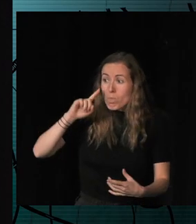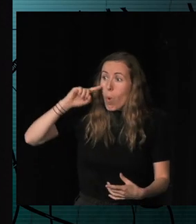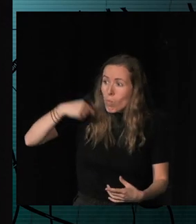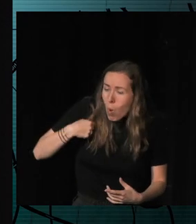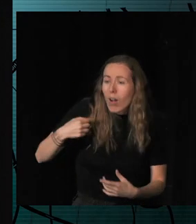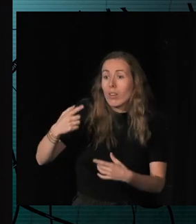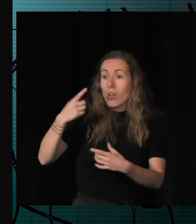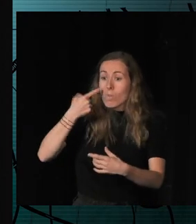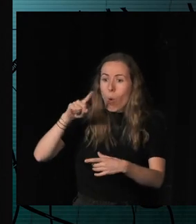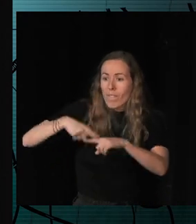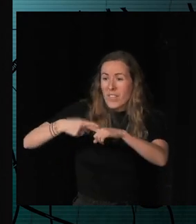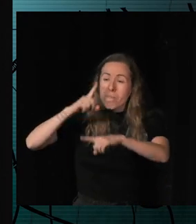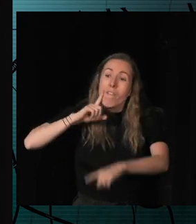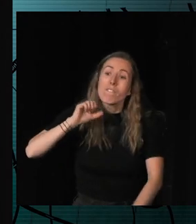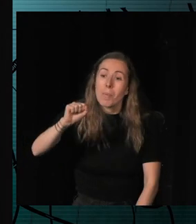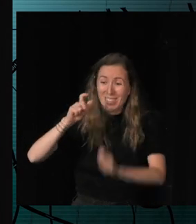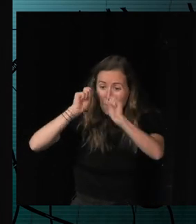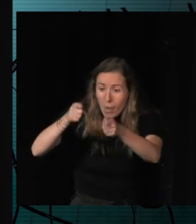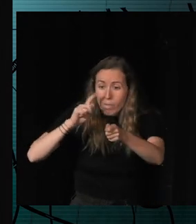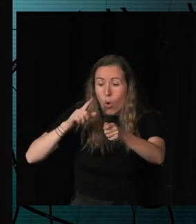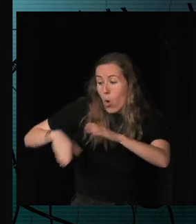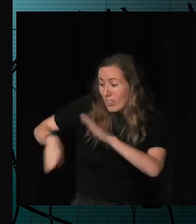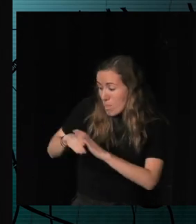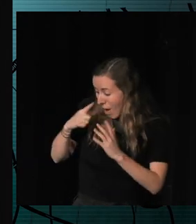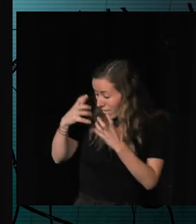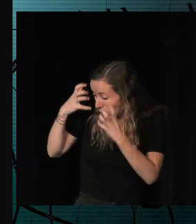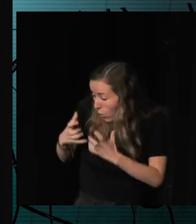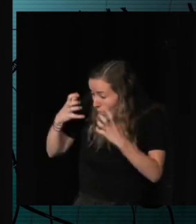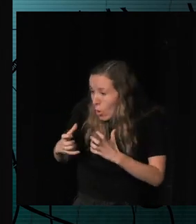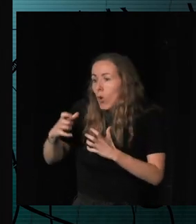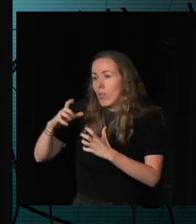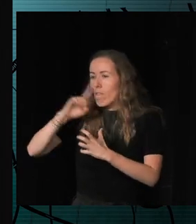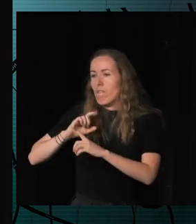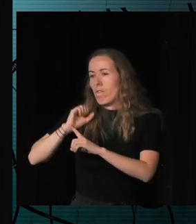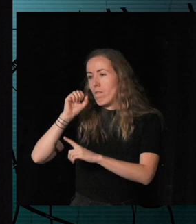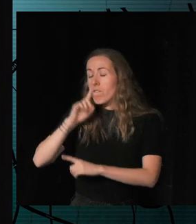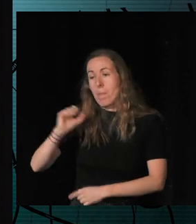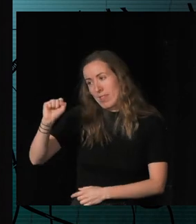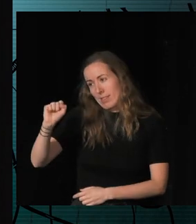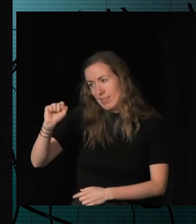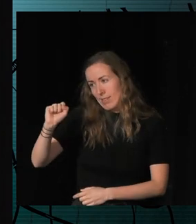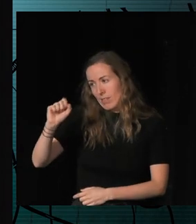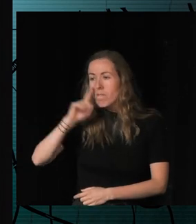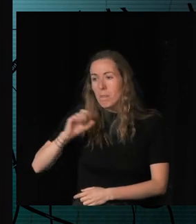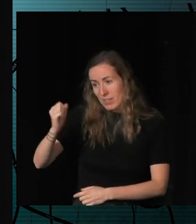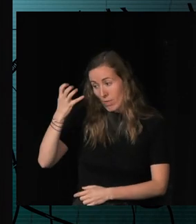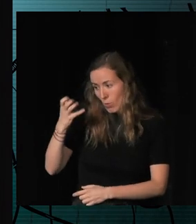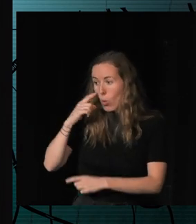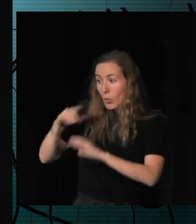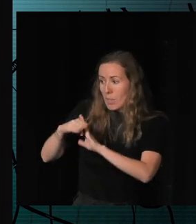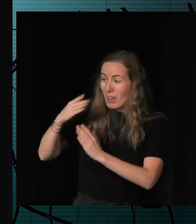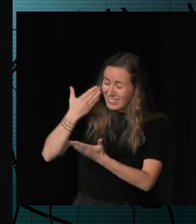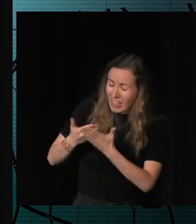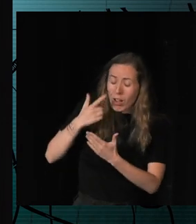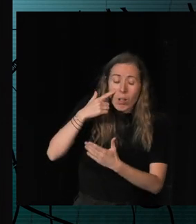qu'il y ait une intention de création féministe dès le départ on peut avoir des histoires féminines sans pour autant qu'on soit dans une démarche féministe et nous en tant que spectateur on est